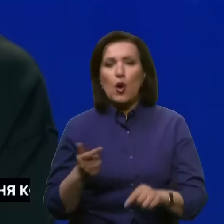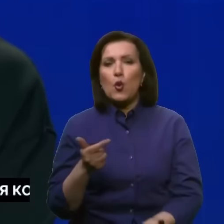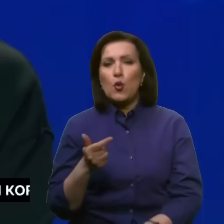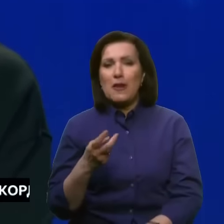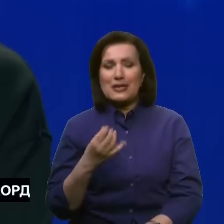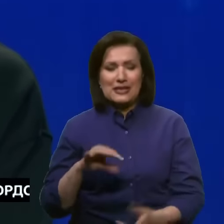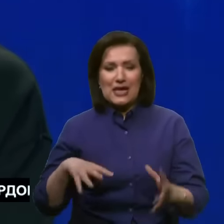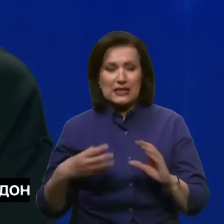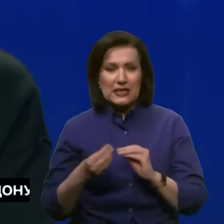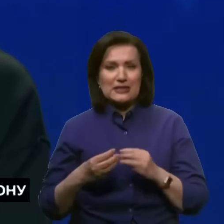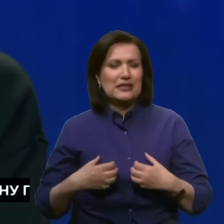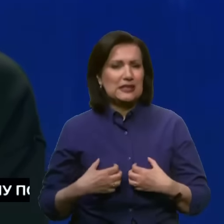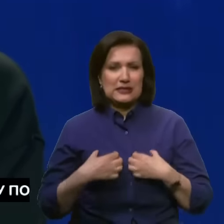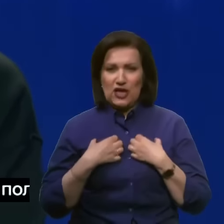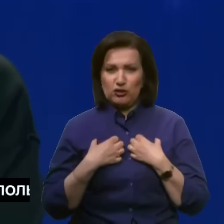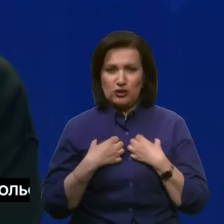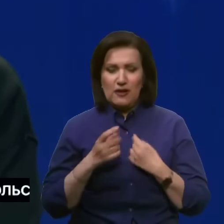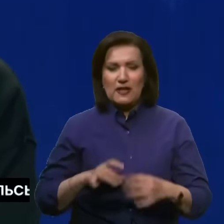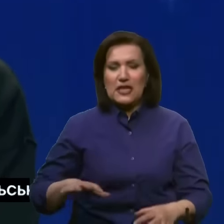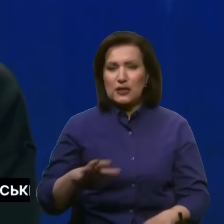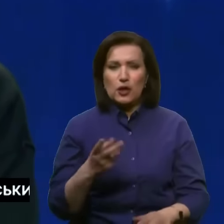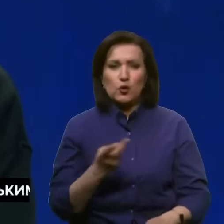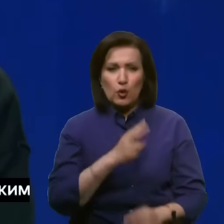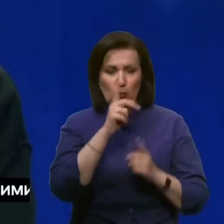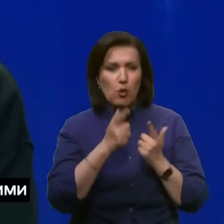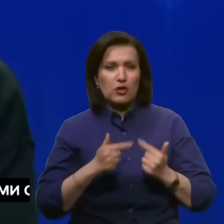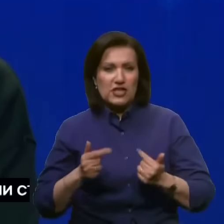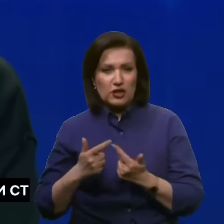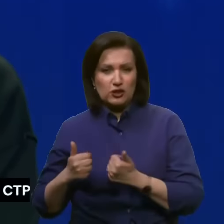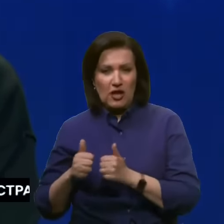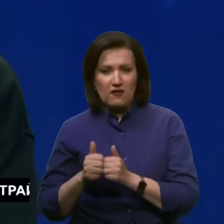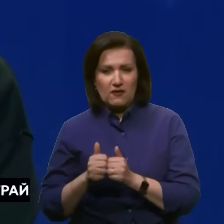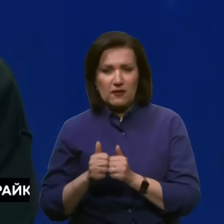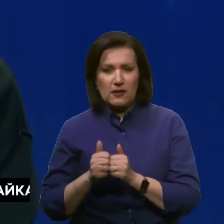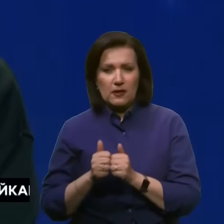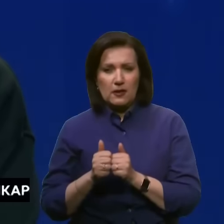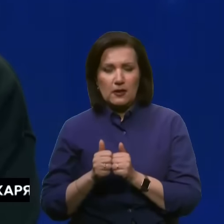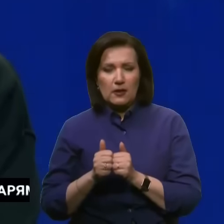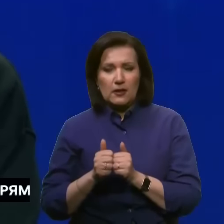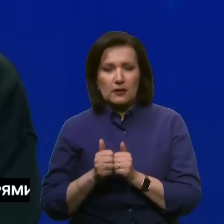гуманітарні наслідки страшні на території обох держав.